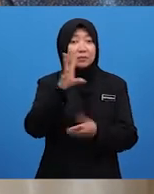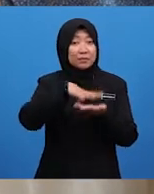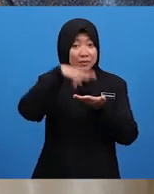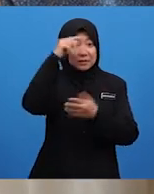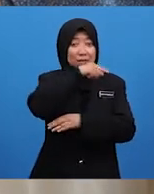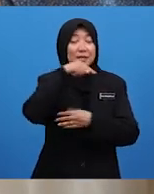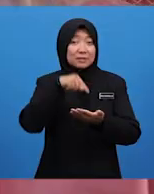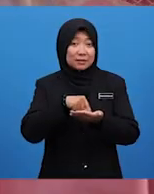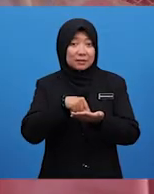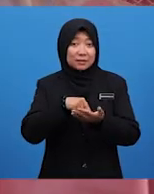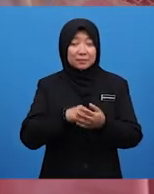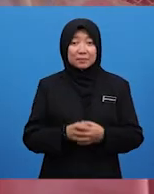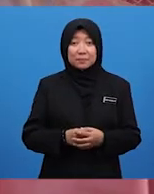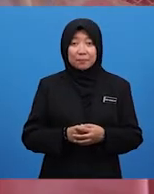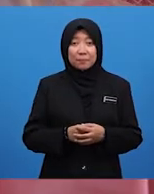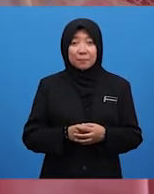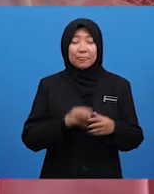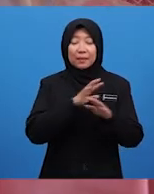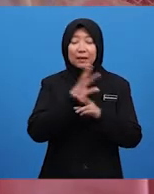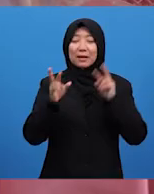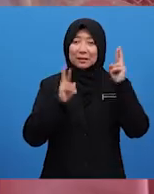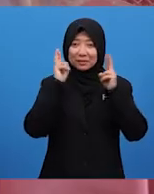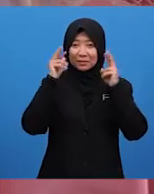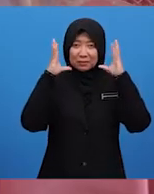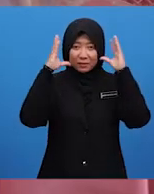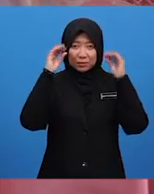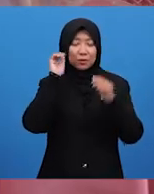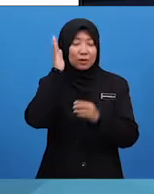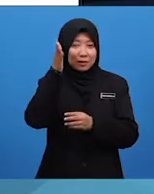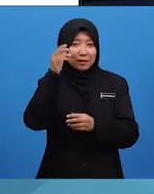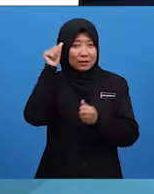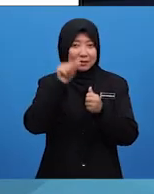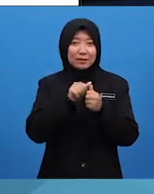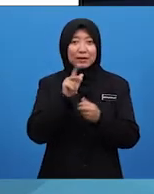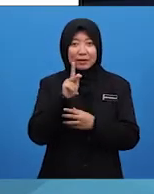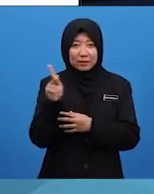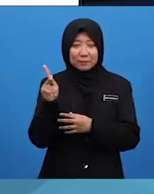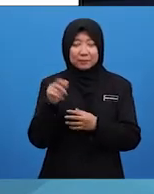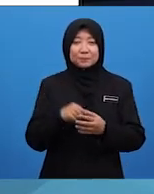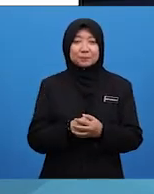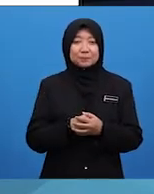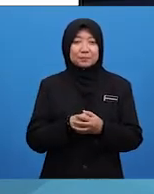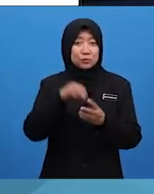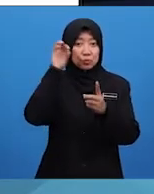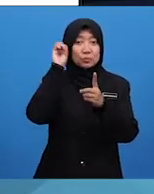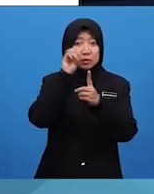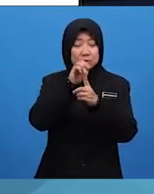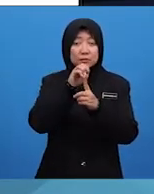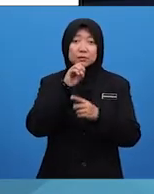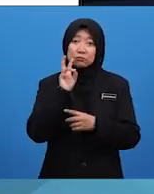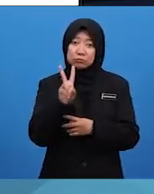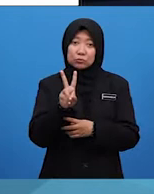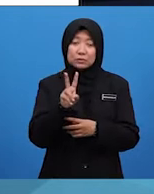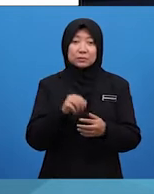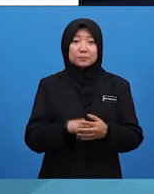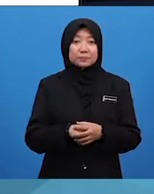ini? Jangan risau, cikgu ingatkan. Objektif kedua pembelajaran hari